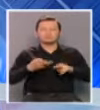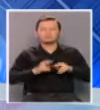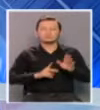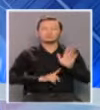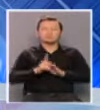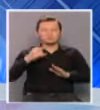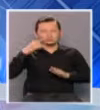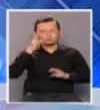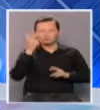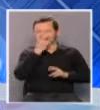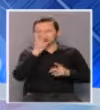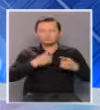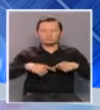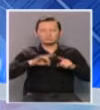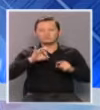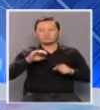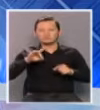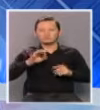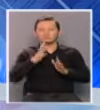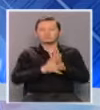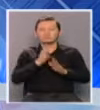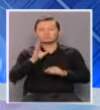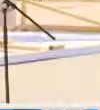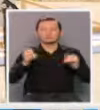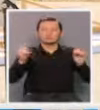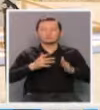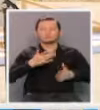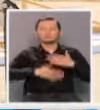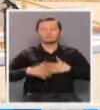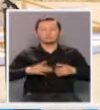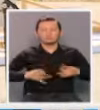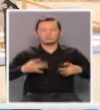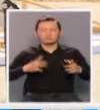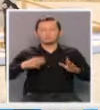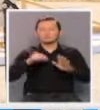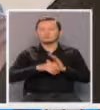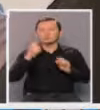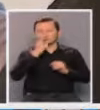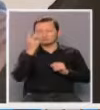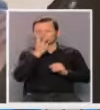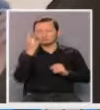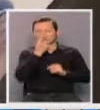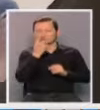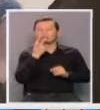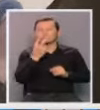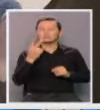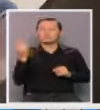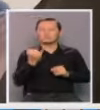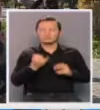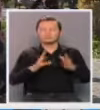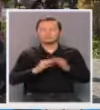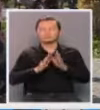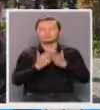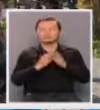ұстанған қазақ соқырлар қоғамы ретро-паркте мерекелік кеш ұйымдастырды. Бұл күні облыстық көрмейтін және нашар көретін азаматтар кітапханасының